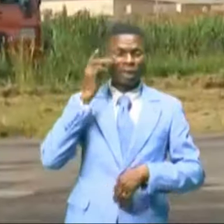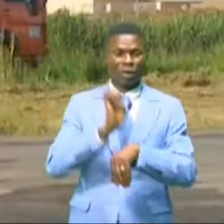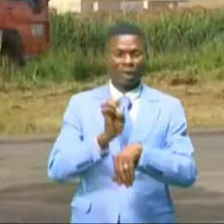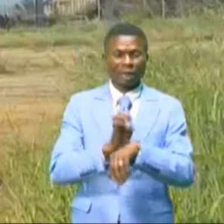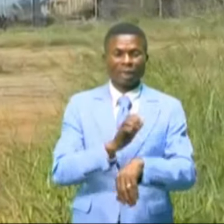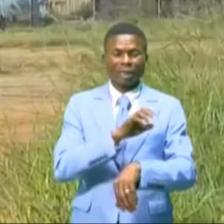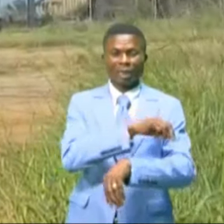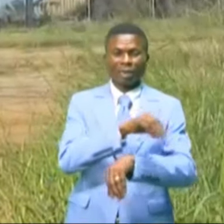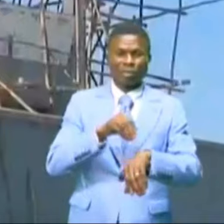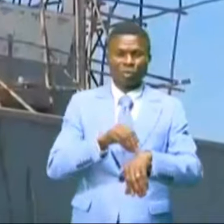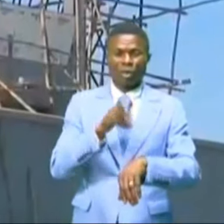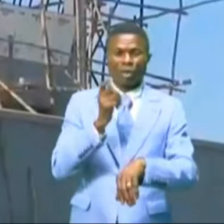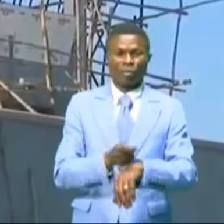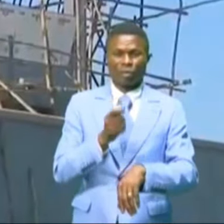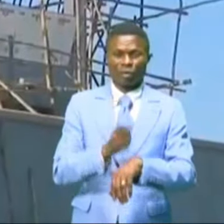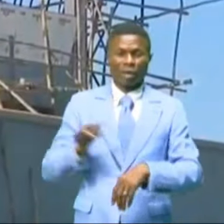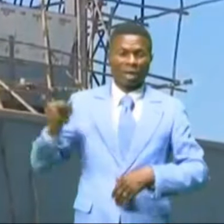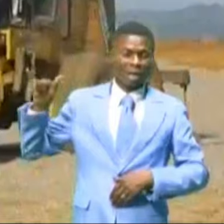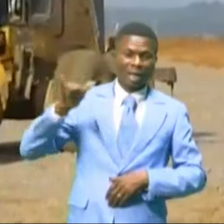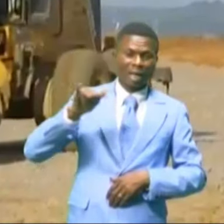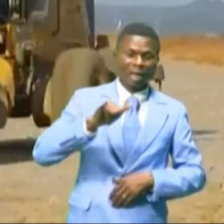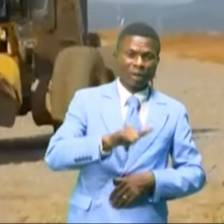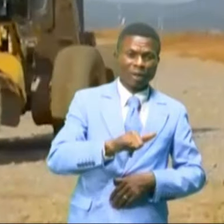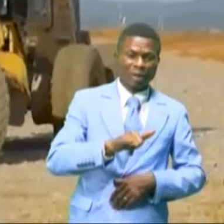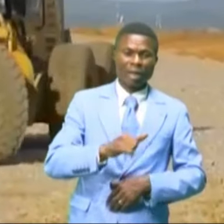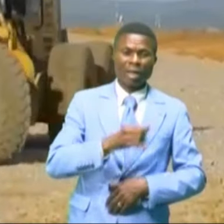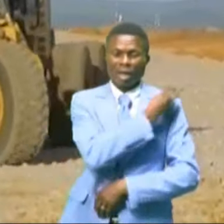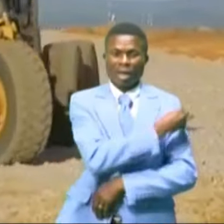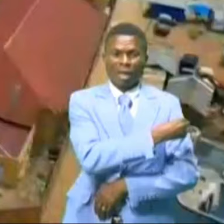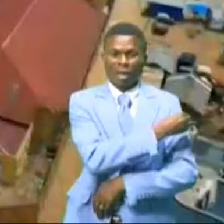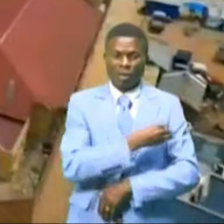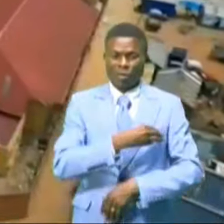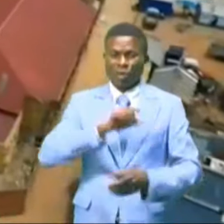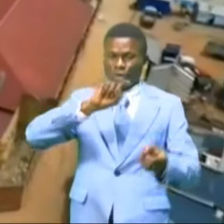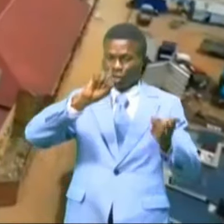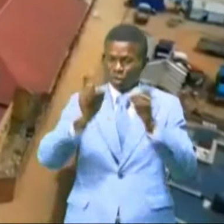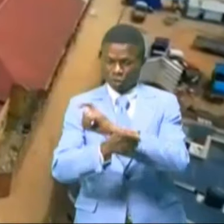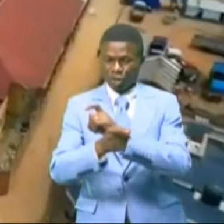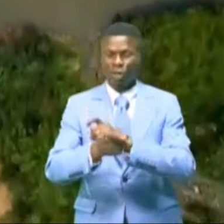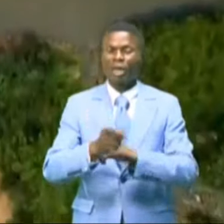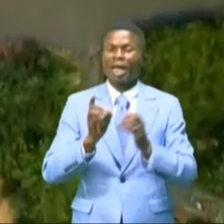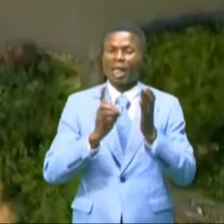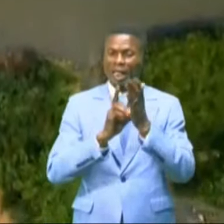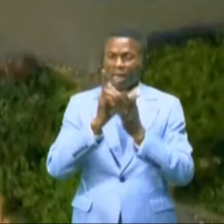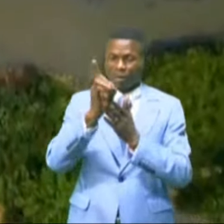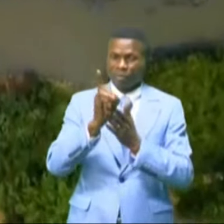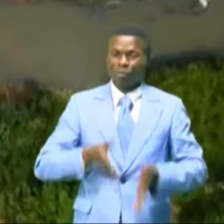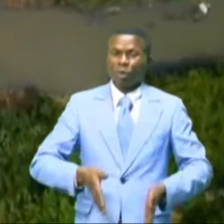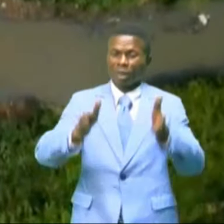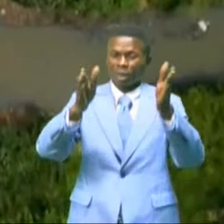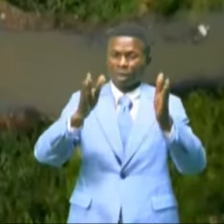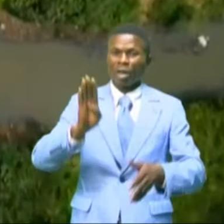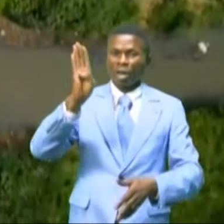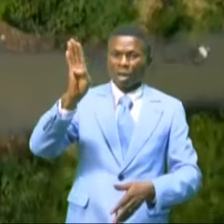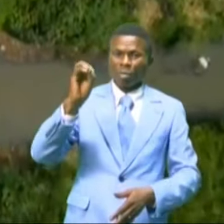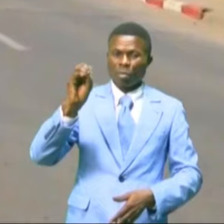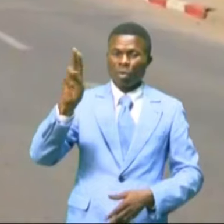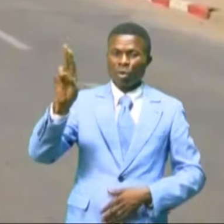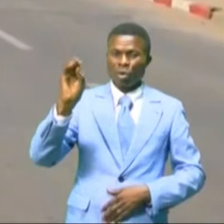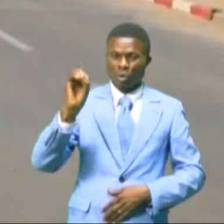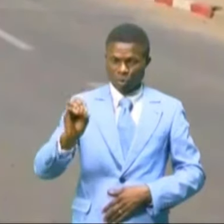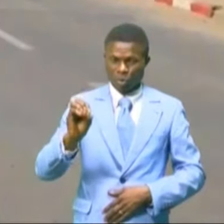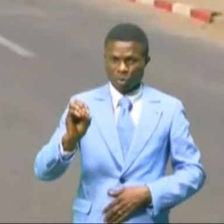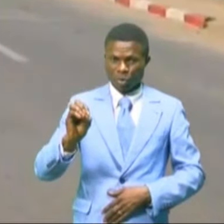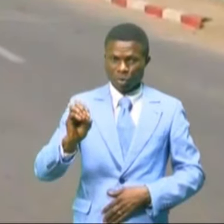À l'étape de l'aéroport Mourongo de Bounia, en pleine transformation, voire le boulevard Roro jusqu'au pont anglais,